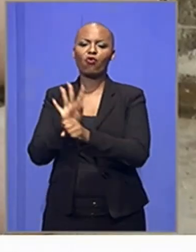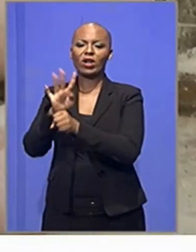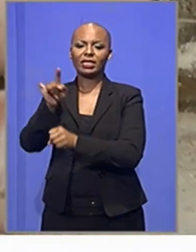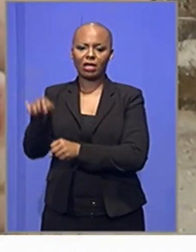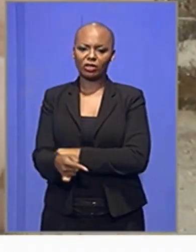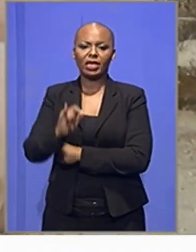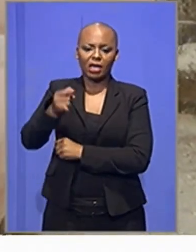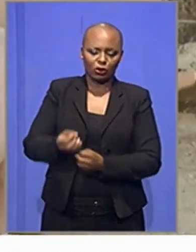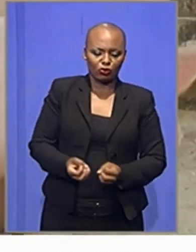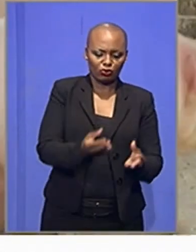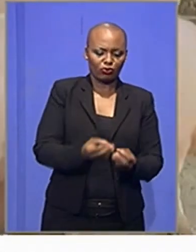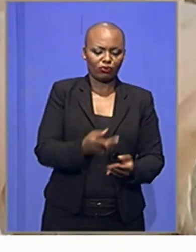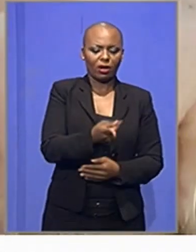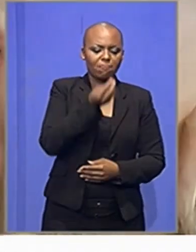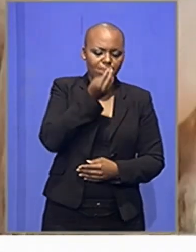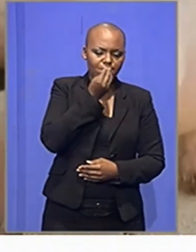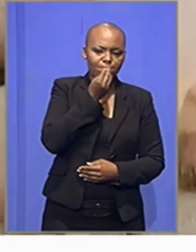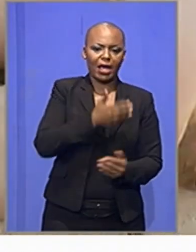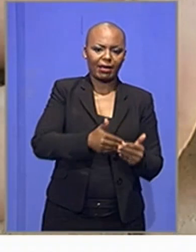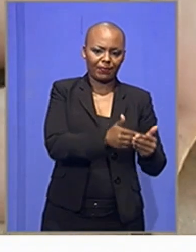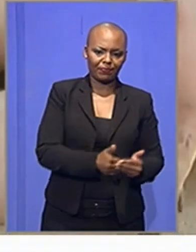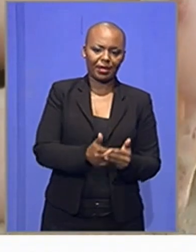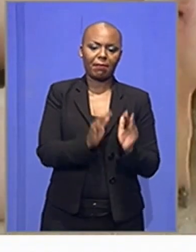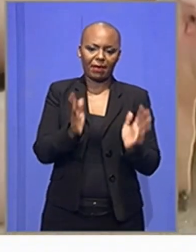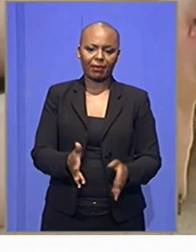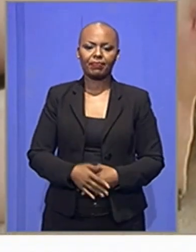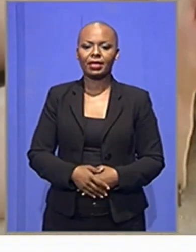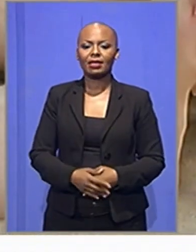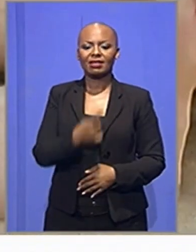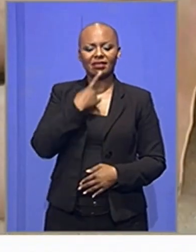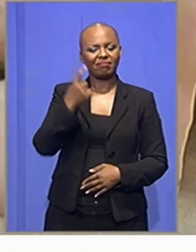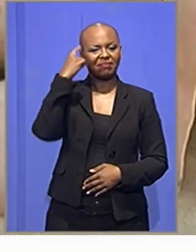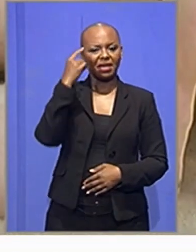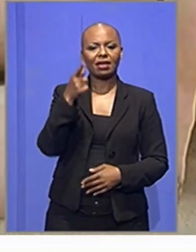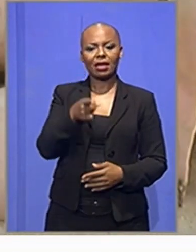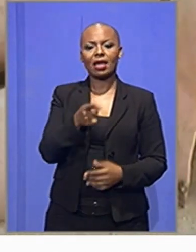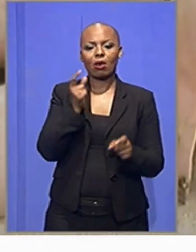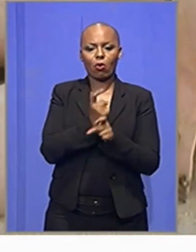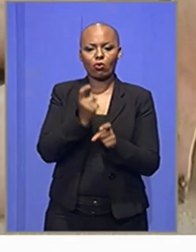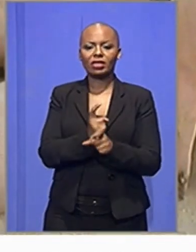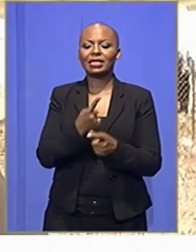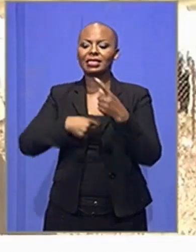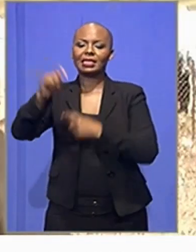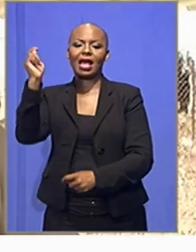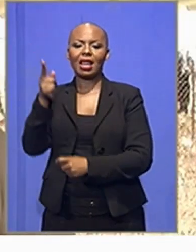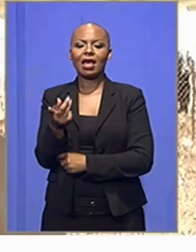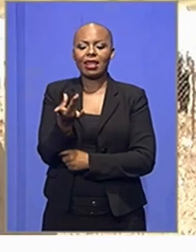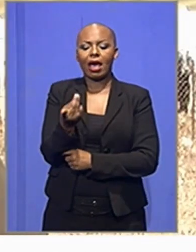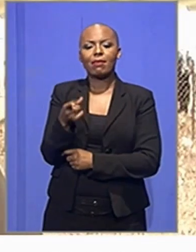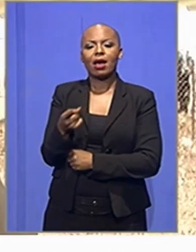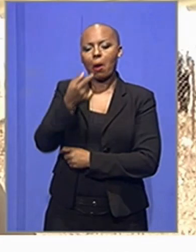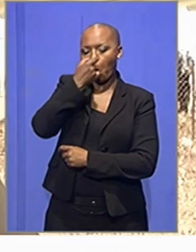Utsile a re o retelelwa ke go atlega mo go rekisetseng mabenkele a magolo nama ya kolobe. Ga yana ke ikutlwa ke tshwana ke go di